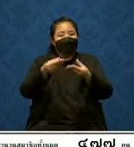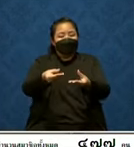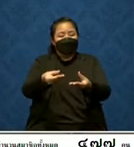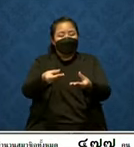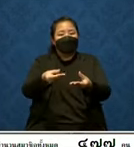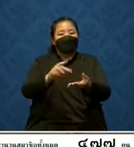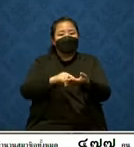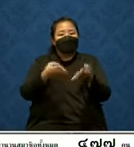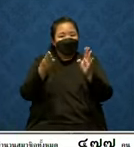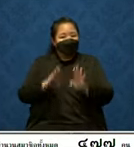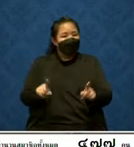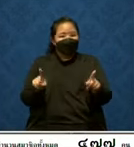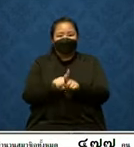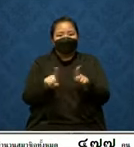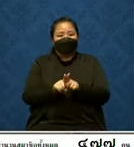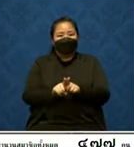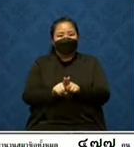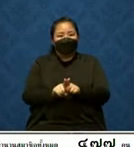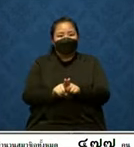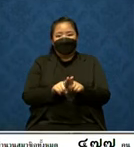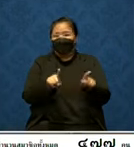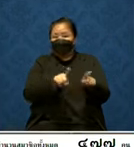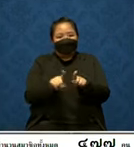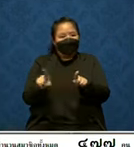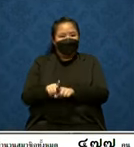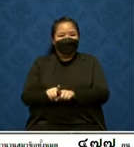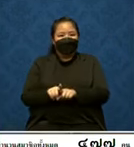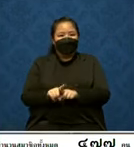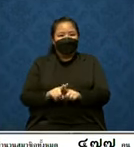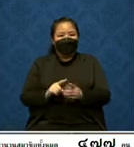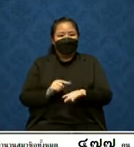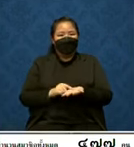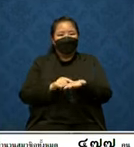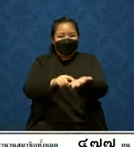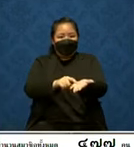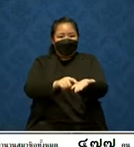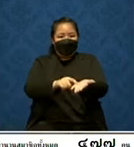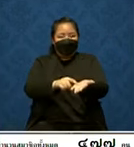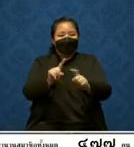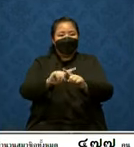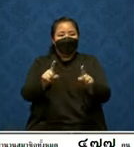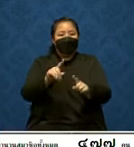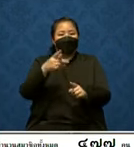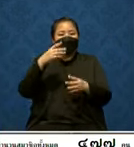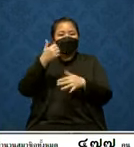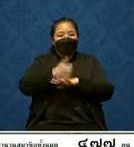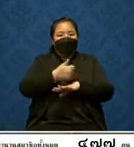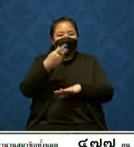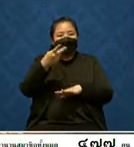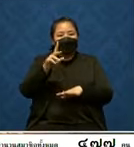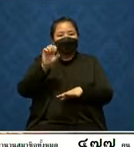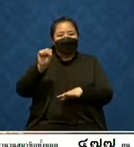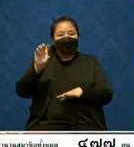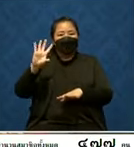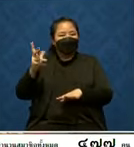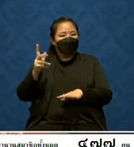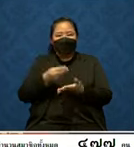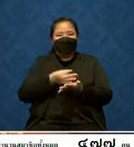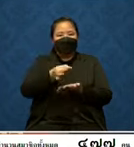เสนอลักษณะเดียวกันทุกอย่างเหมือนกันแต่หัวหน้าคสช.ขณะนั้นไม่ซื้อเขาเสนอว